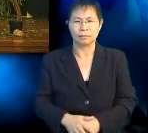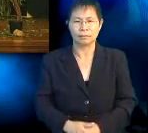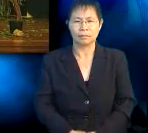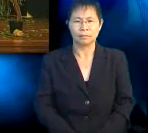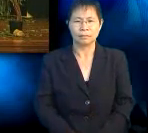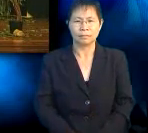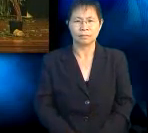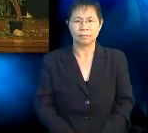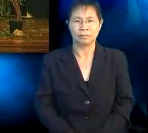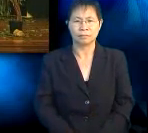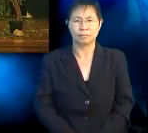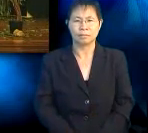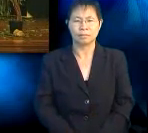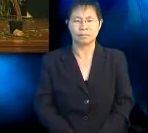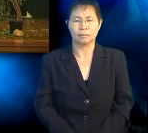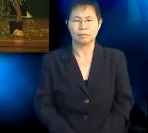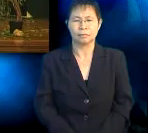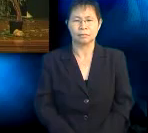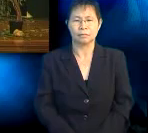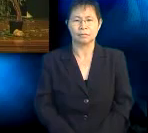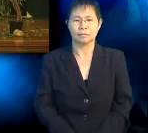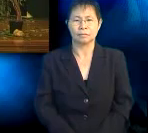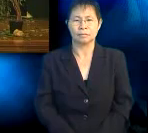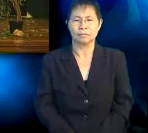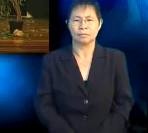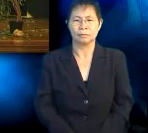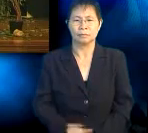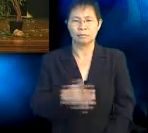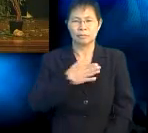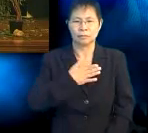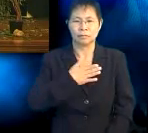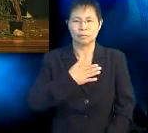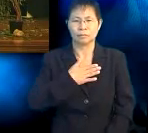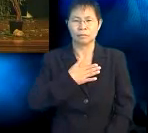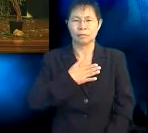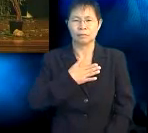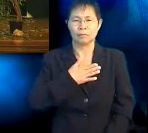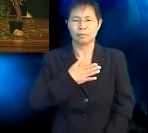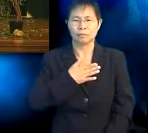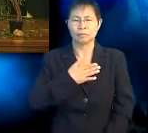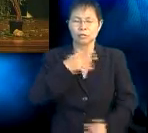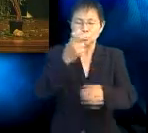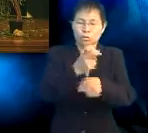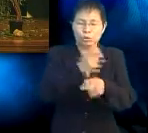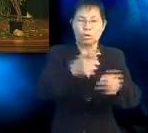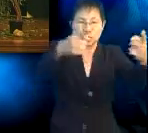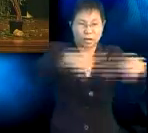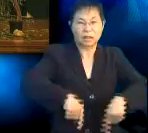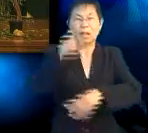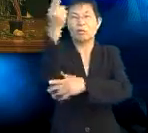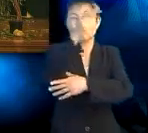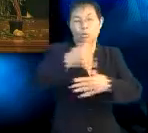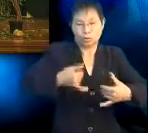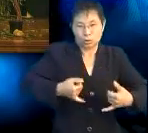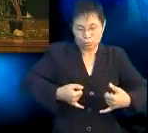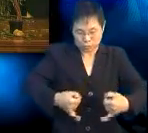Kau nak kau mati? Eh, kau dengar sini. Aku bersusah payah datang kemari, masuk ke dalam hutan ikut jalan yang